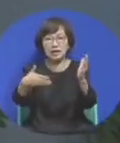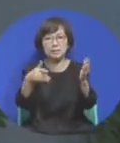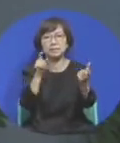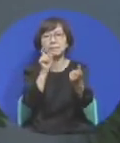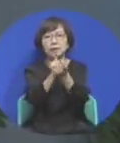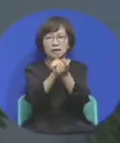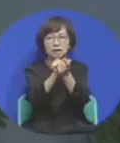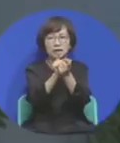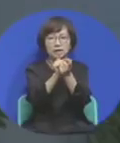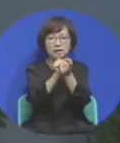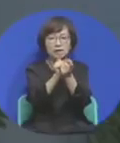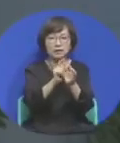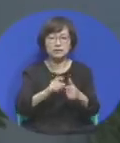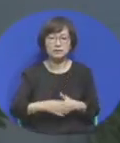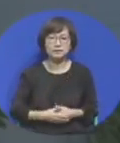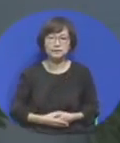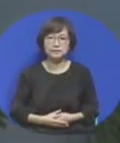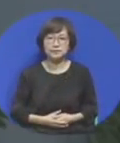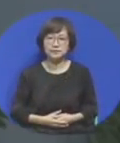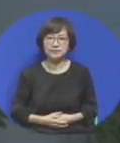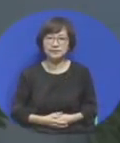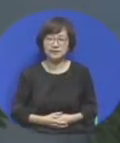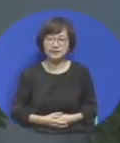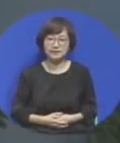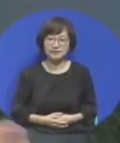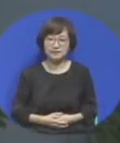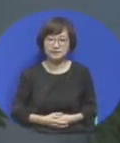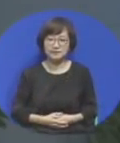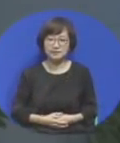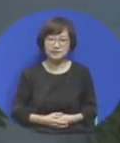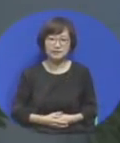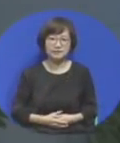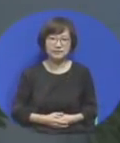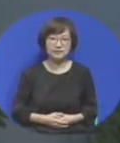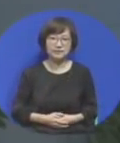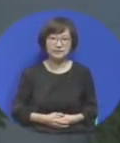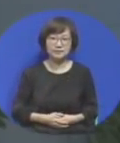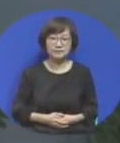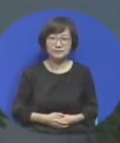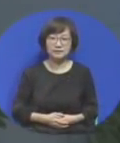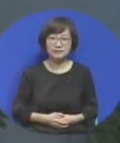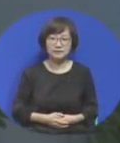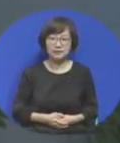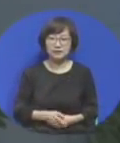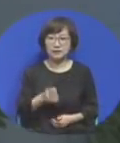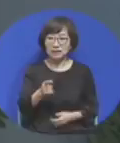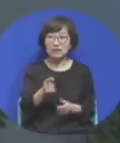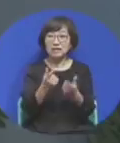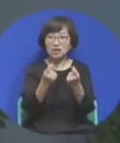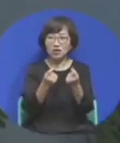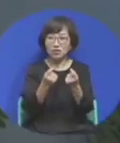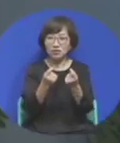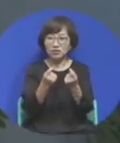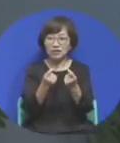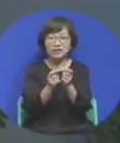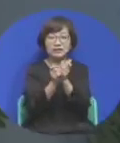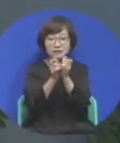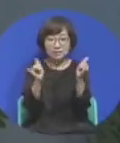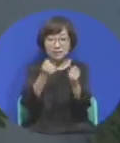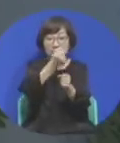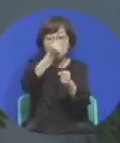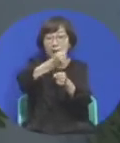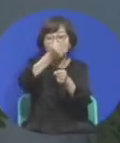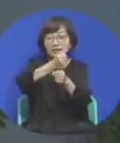age of disasters. Now it's the age characterized by mental disorders. 이 사람들이 만들어내는 게 두 가지가 있어요. And there are two things that these